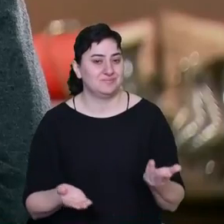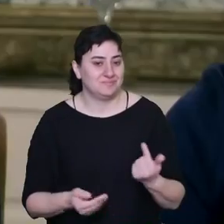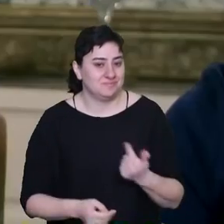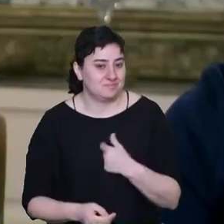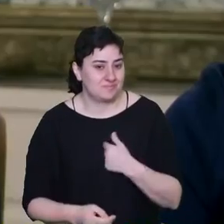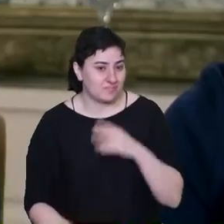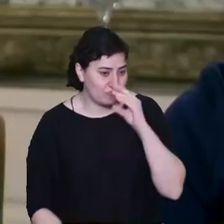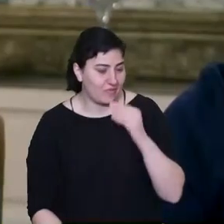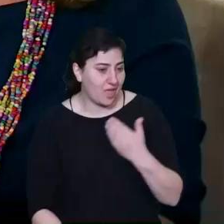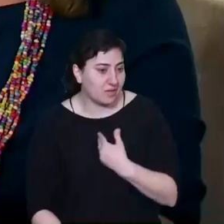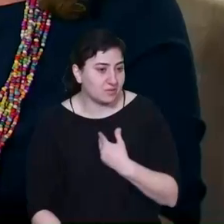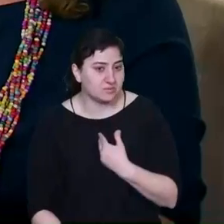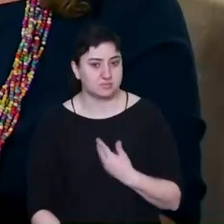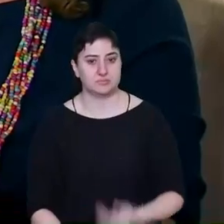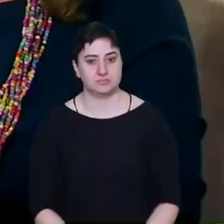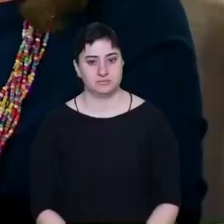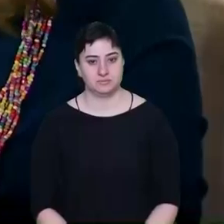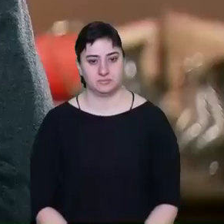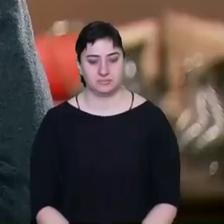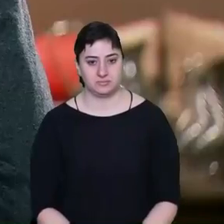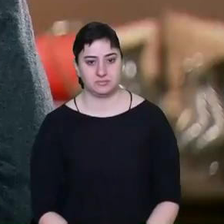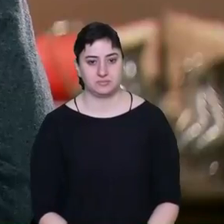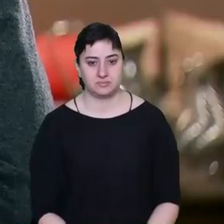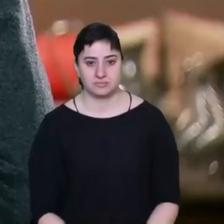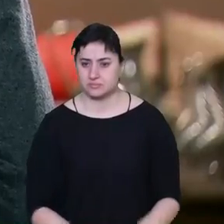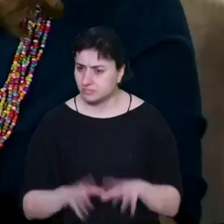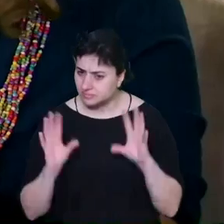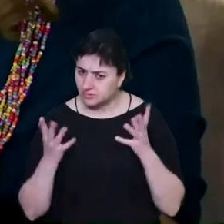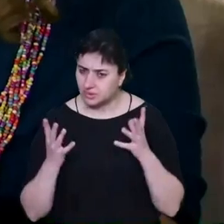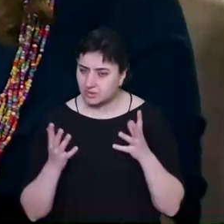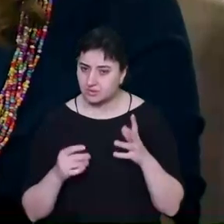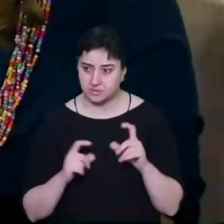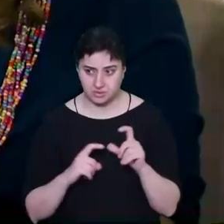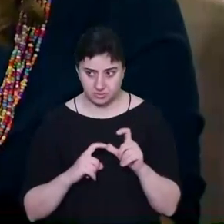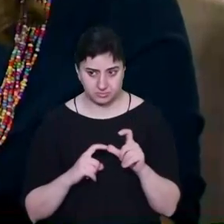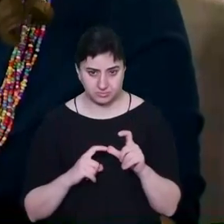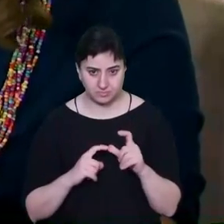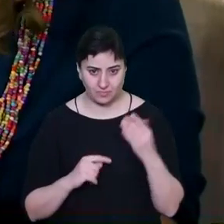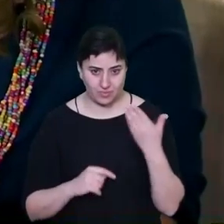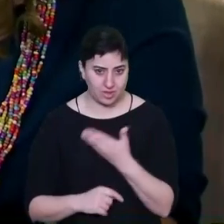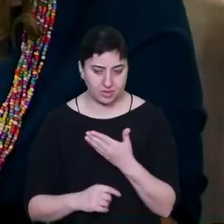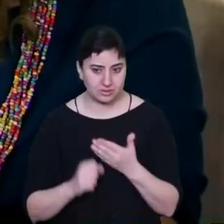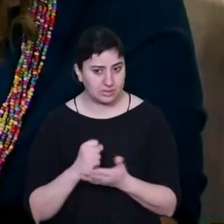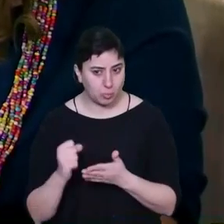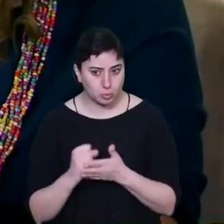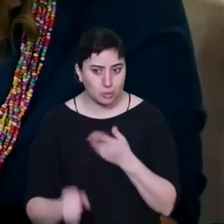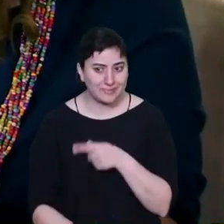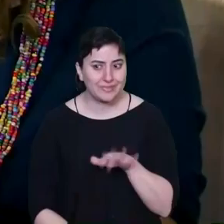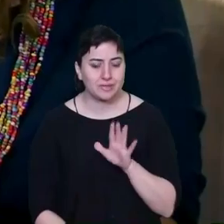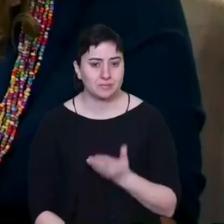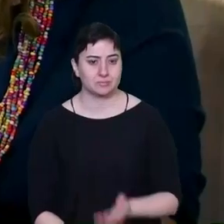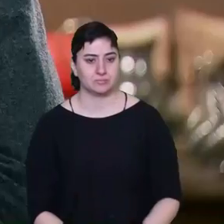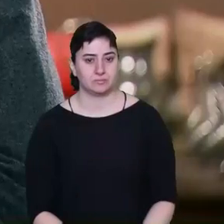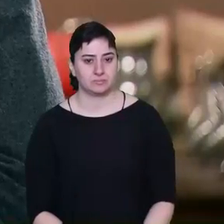ben yani Fenerbahçeliyim. Rüyam gözlerini pörtleterek Sarp'a baktı. Aa, Sarp? Sen Trabzonsporlu değil misin?